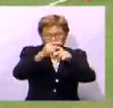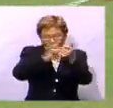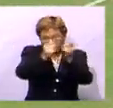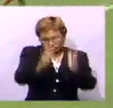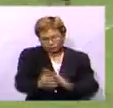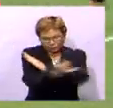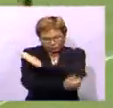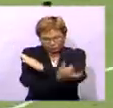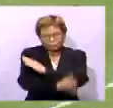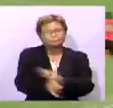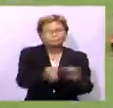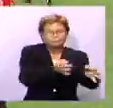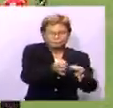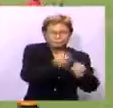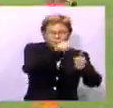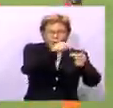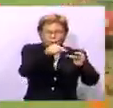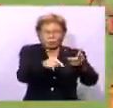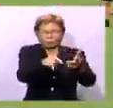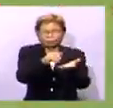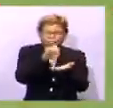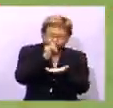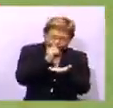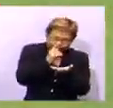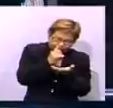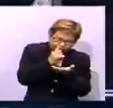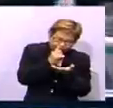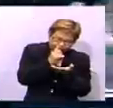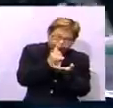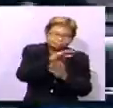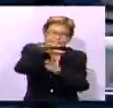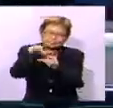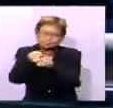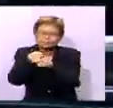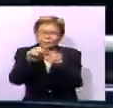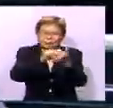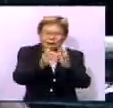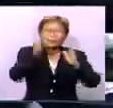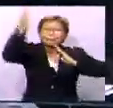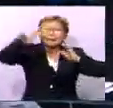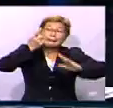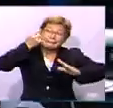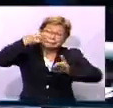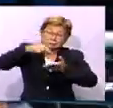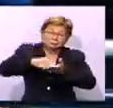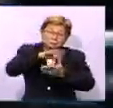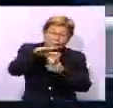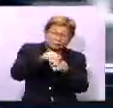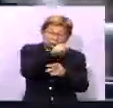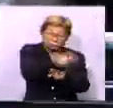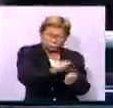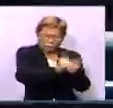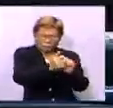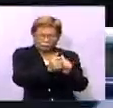negara mengulas beberapa kes doping atau pendopan melibatkan atlet negara baru-baru ini termasuk Seorang